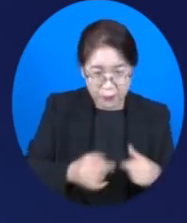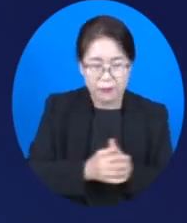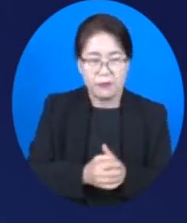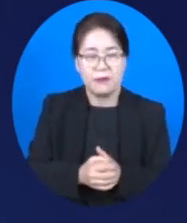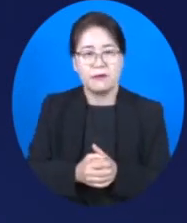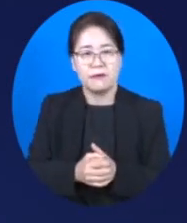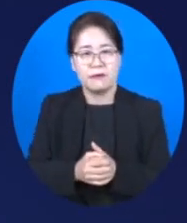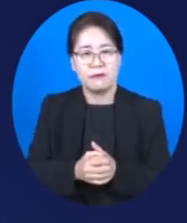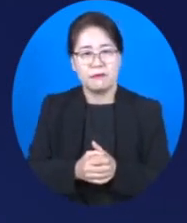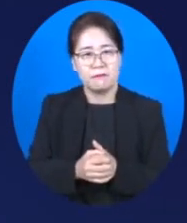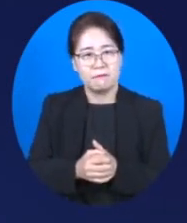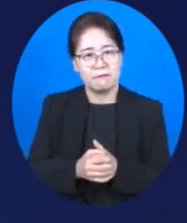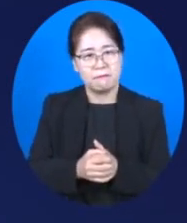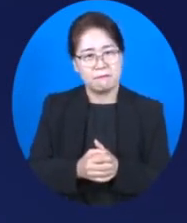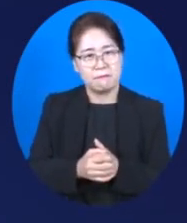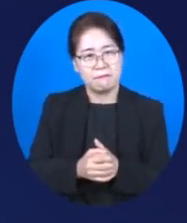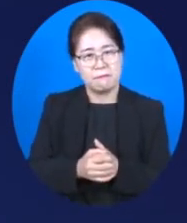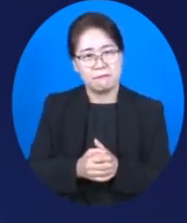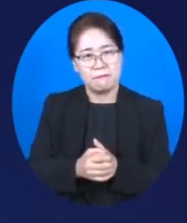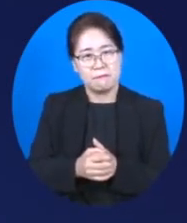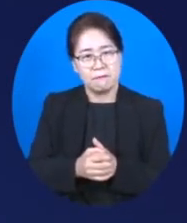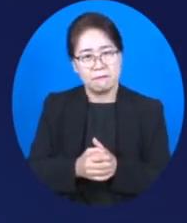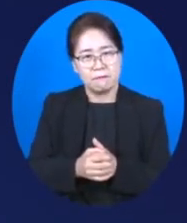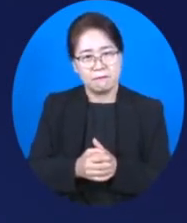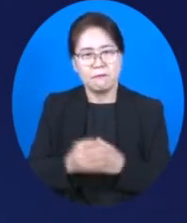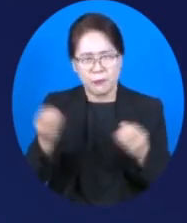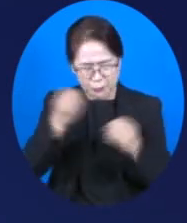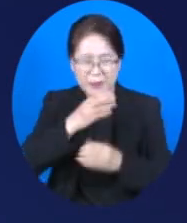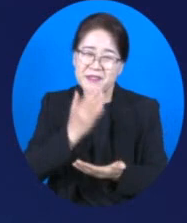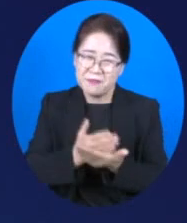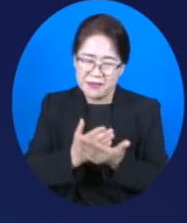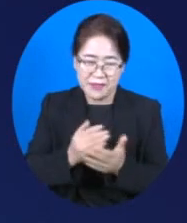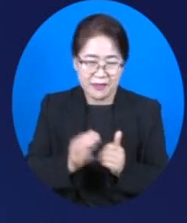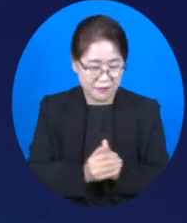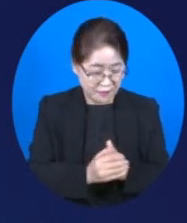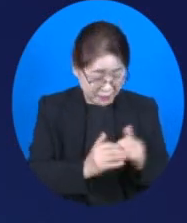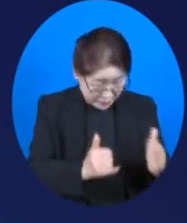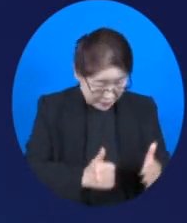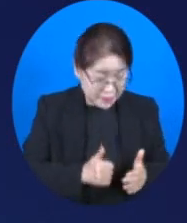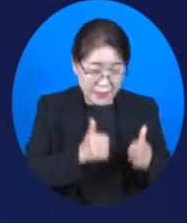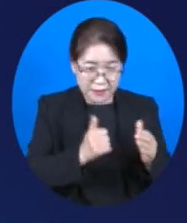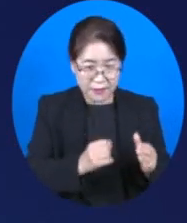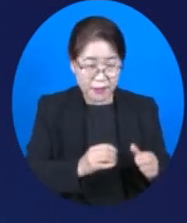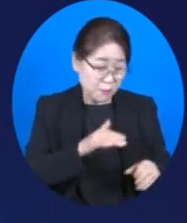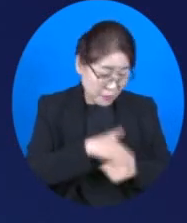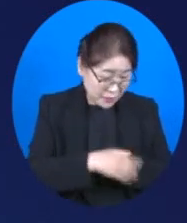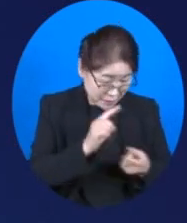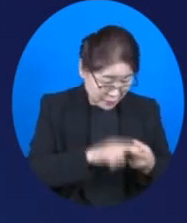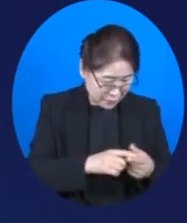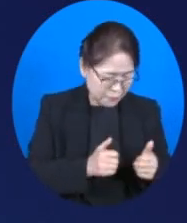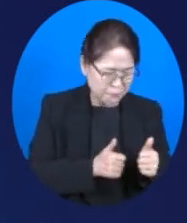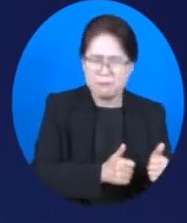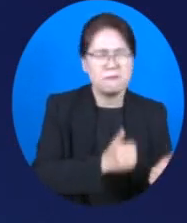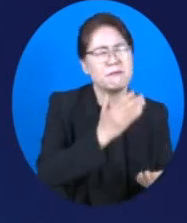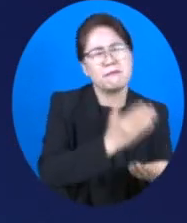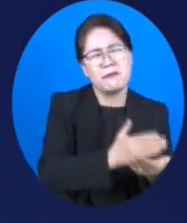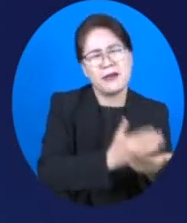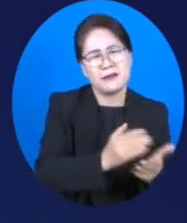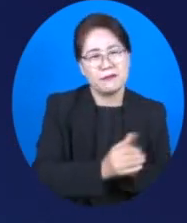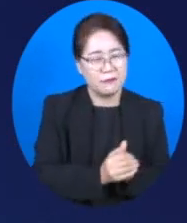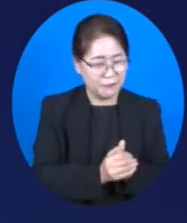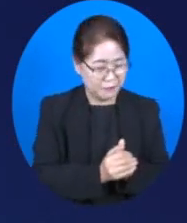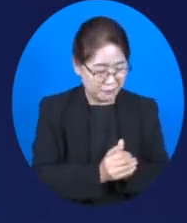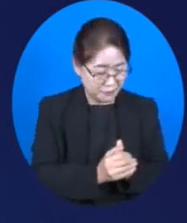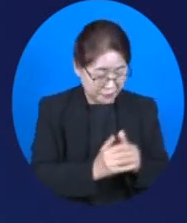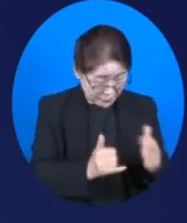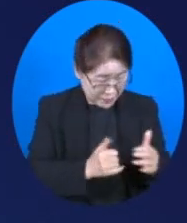여러분, 이 말에 오해가 없기를 바랍니다. 다시 세상의 삶의 방식으로 돌아가라는 말이 아닙니다. 예? 세상의 룸살롱으로 가라 그런